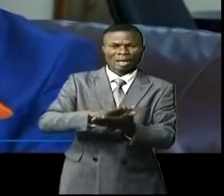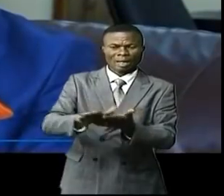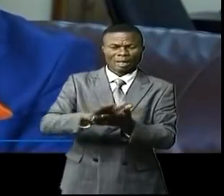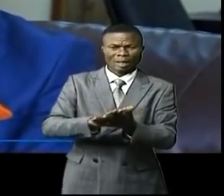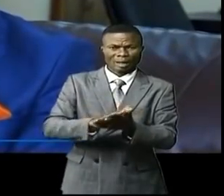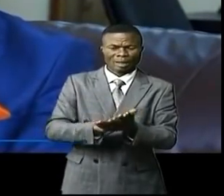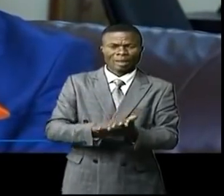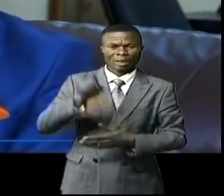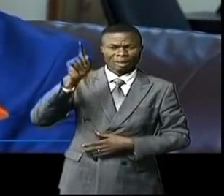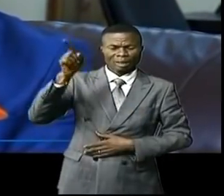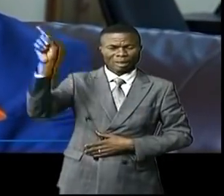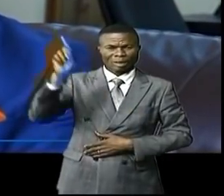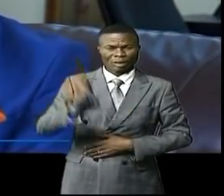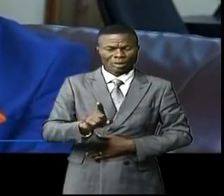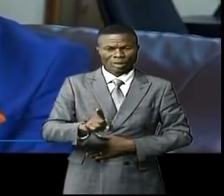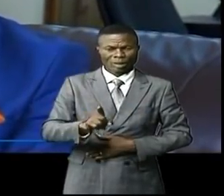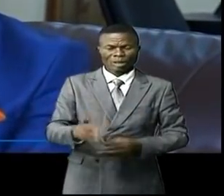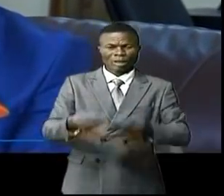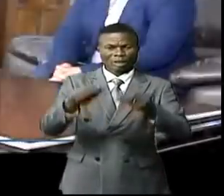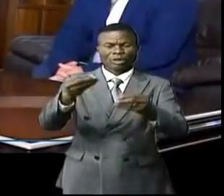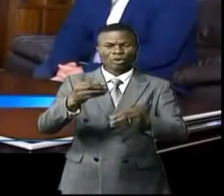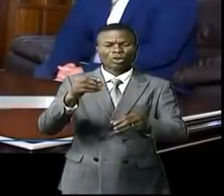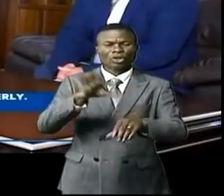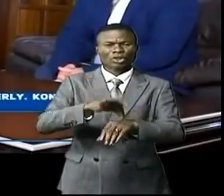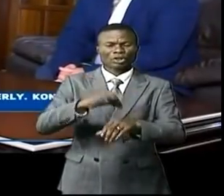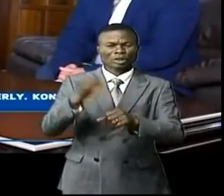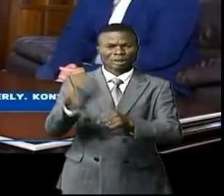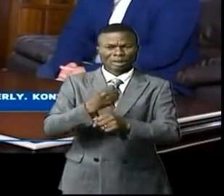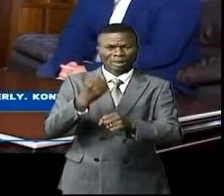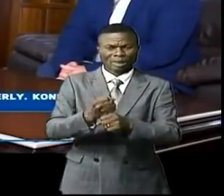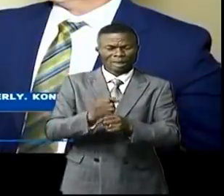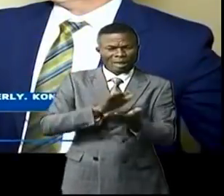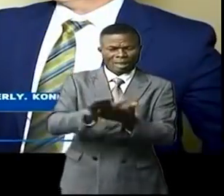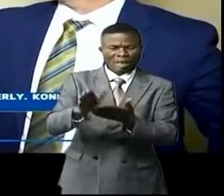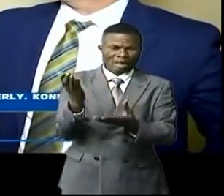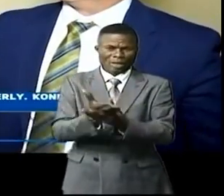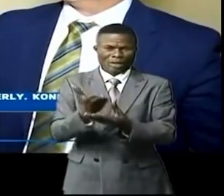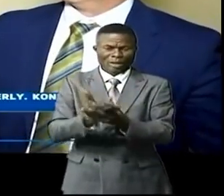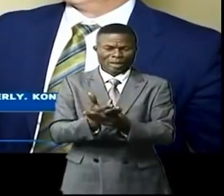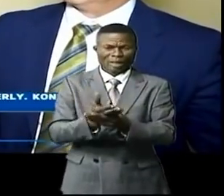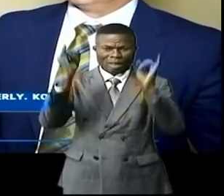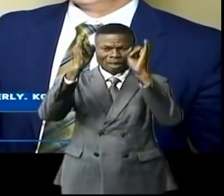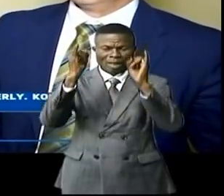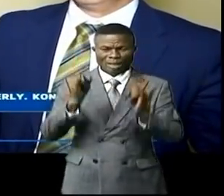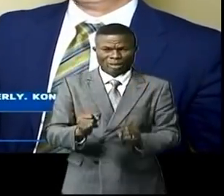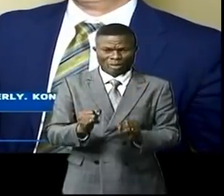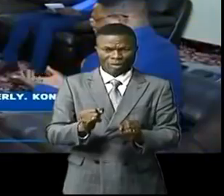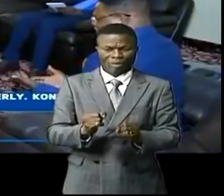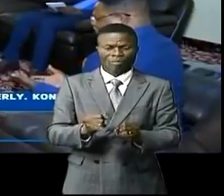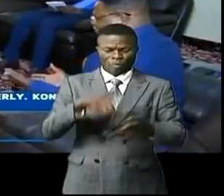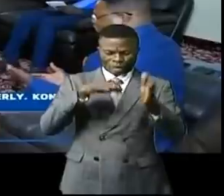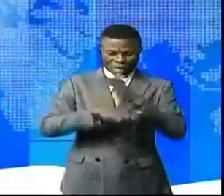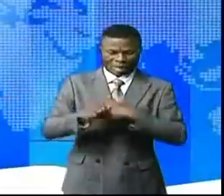Durban qui est venue donner l'offre de l'imprimerie pour imprimer les documents en ligne et entrer au